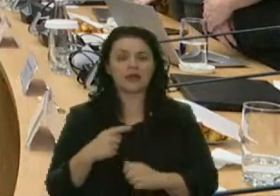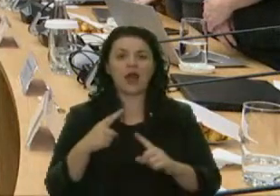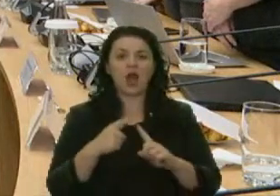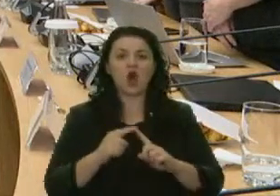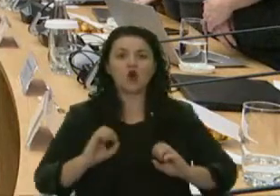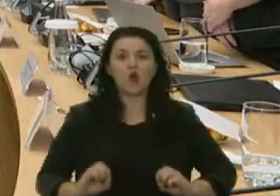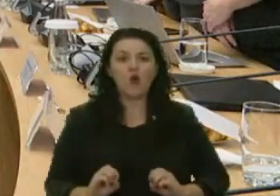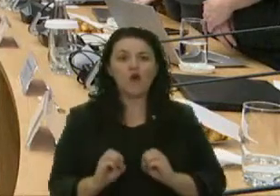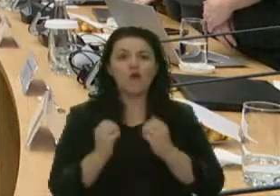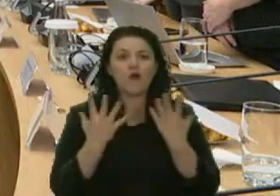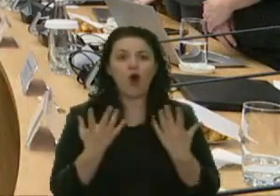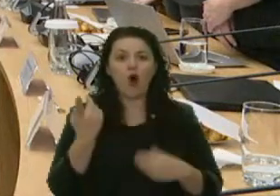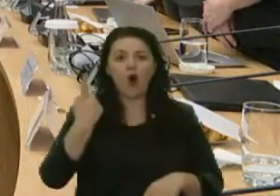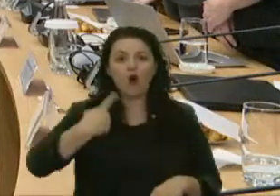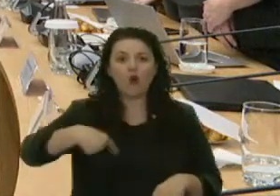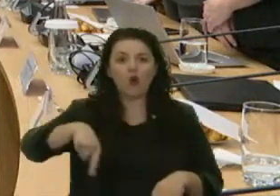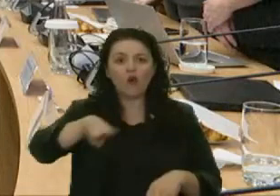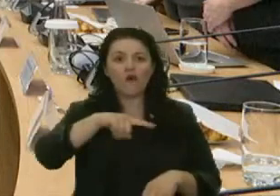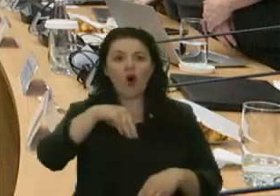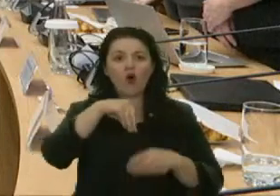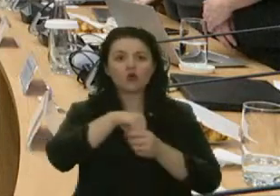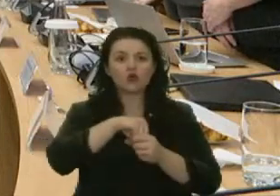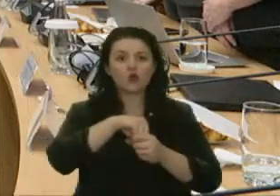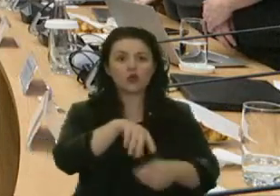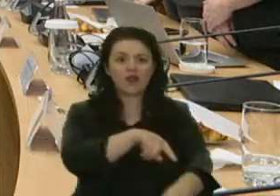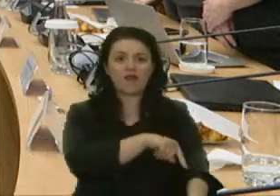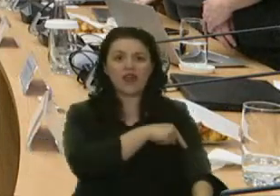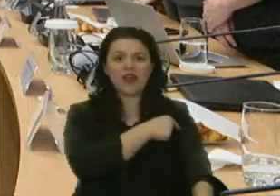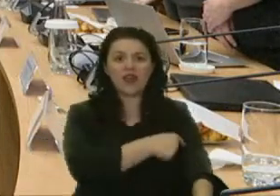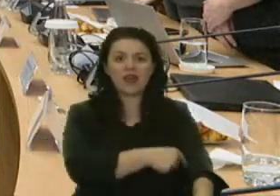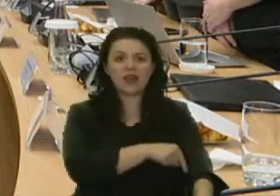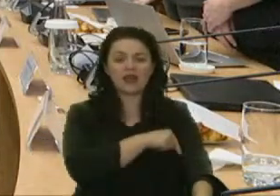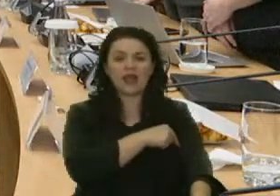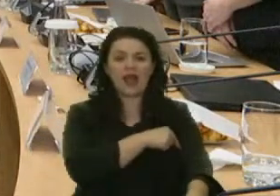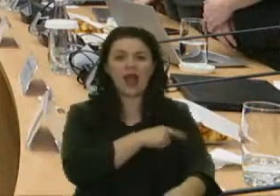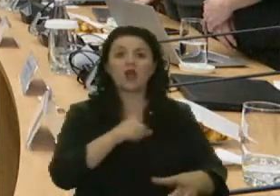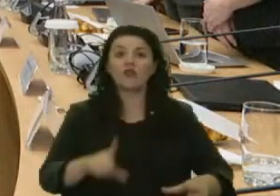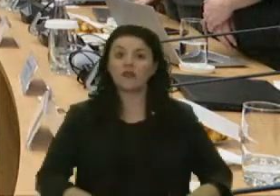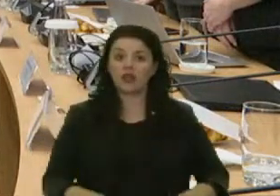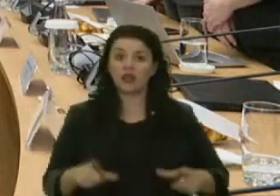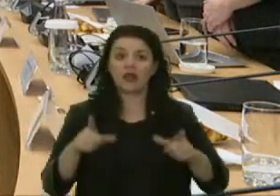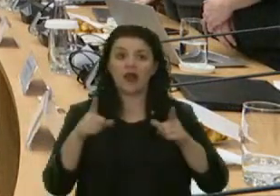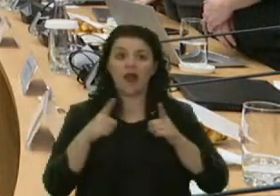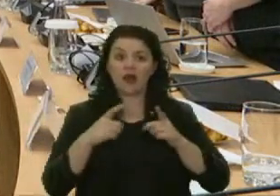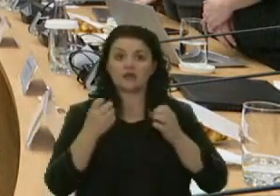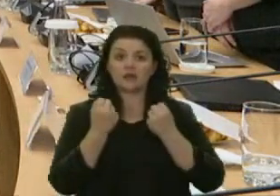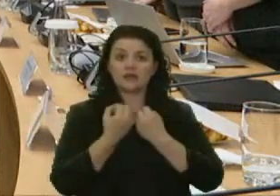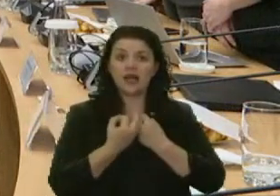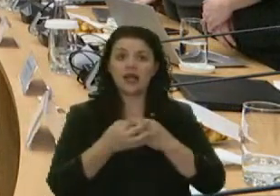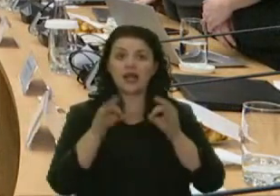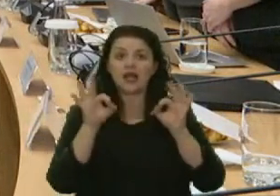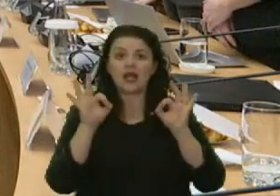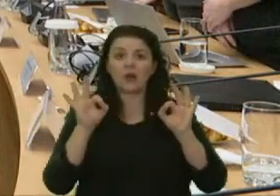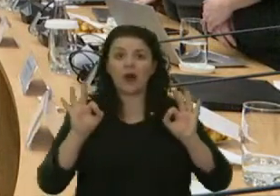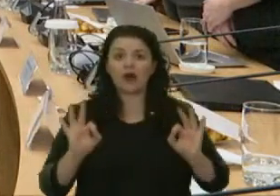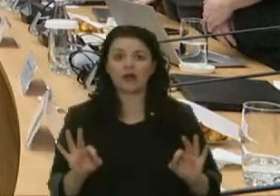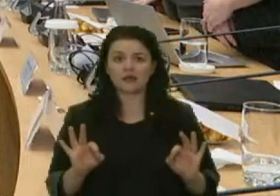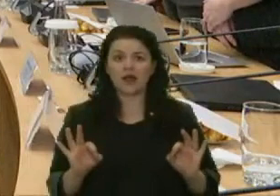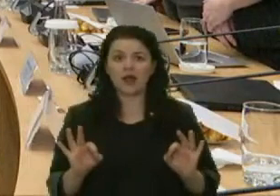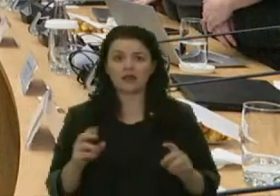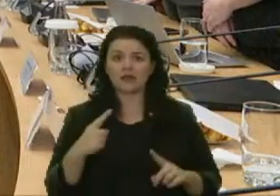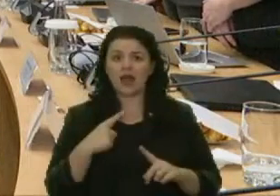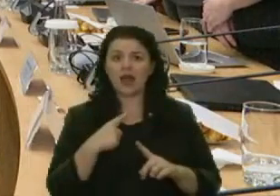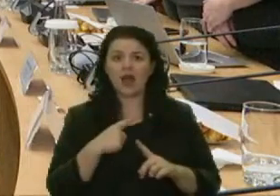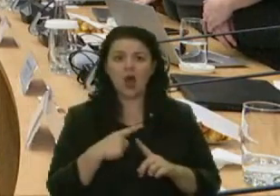armate cu ftul vostru în mine viați în